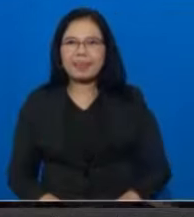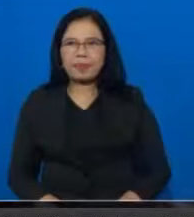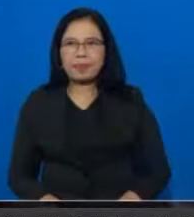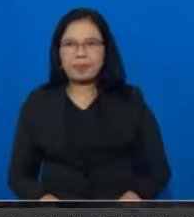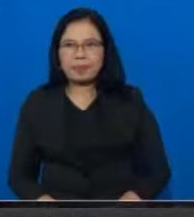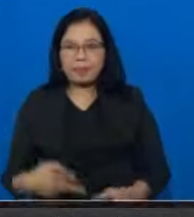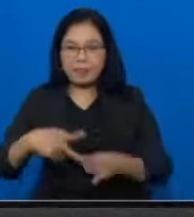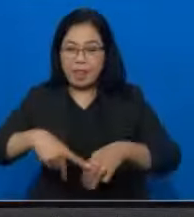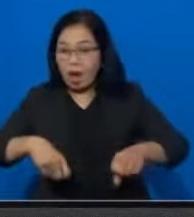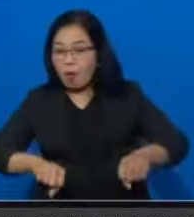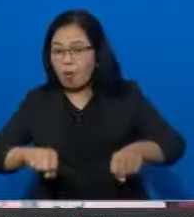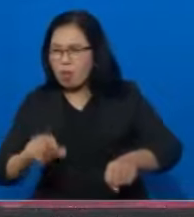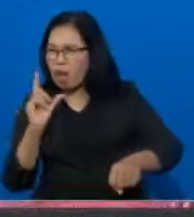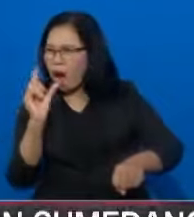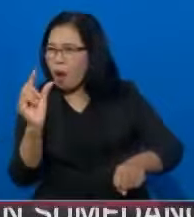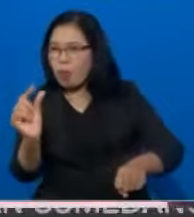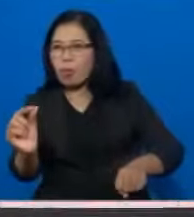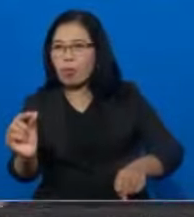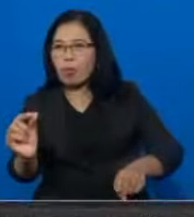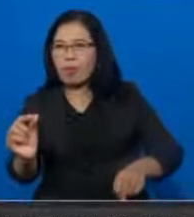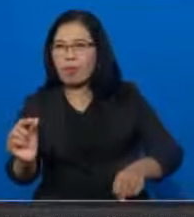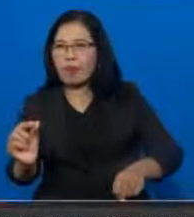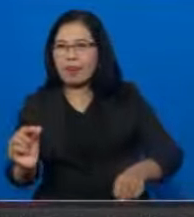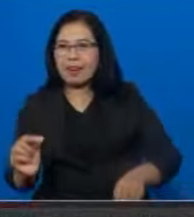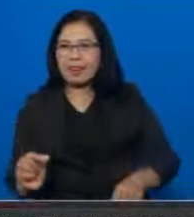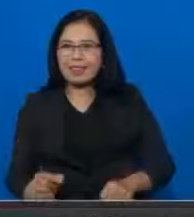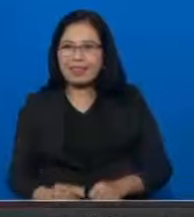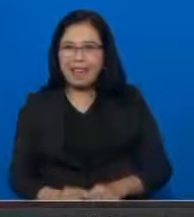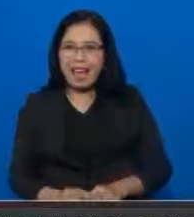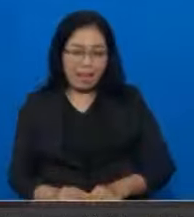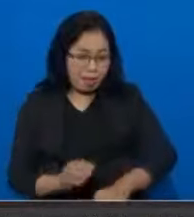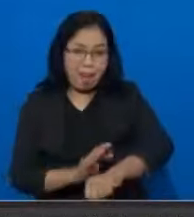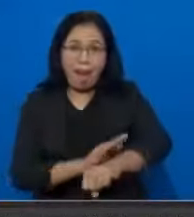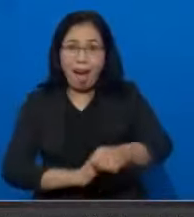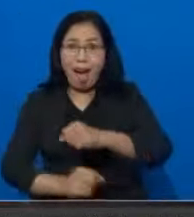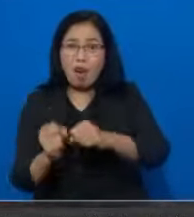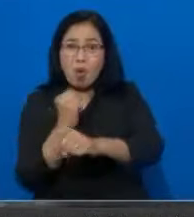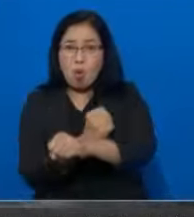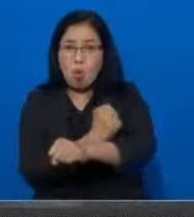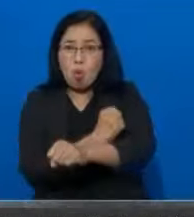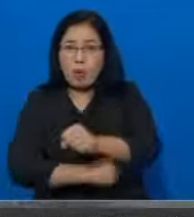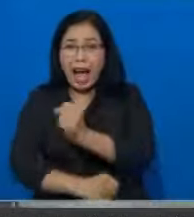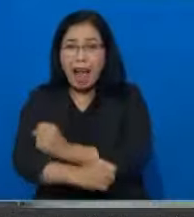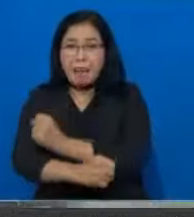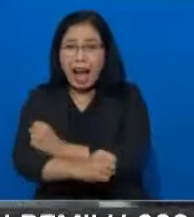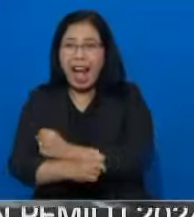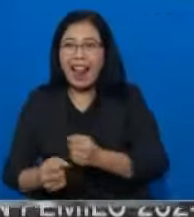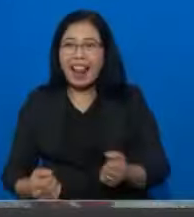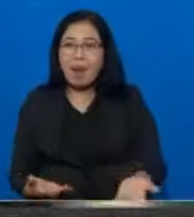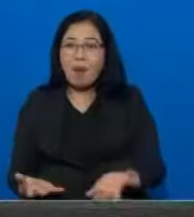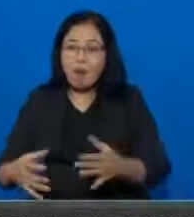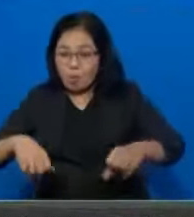Perjalanan yang saya tempuh hari ini cukup jauh. Tangan dan punggung saya mulai terasa pegal akibat menahan beban dari gerobak bubur yang saya bawa.